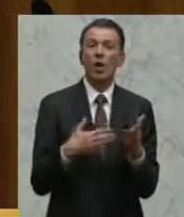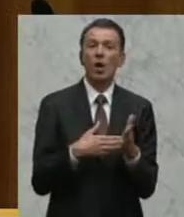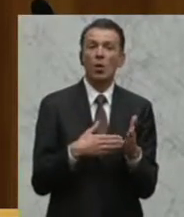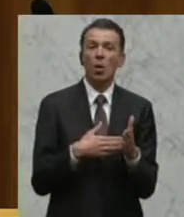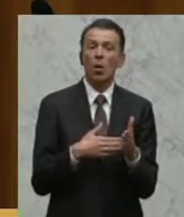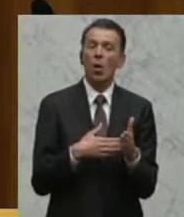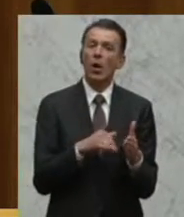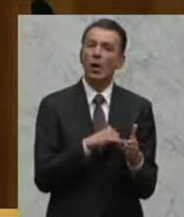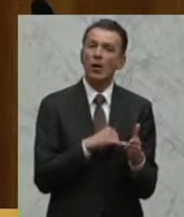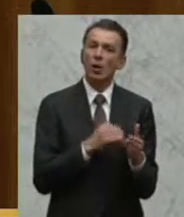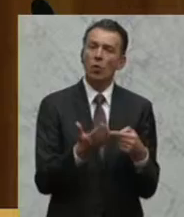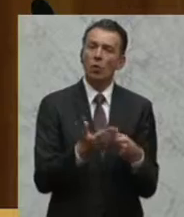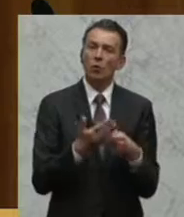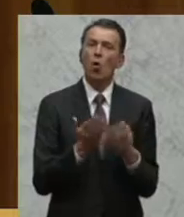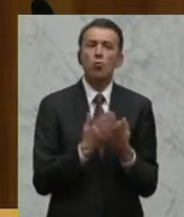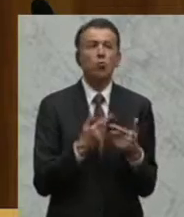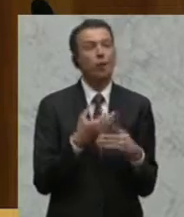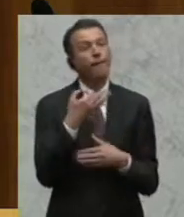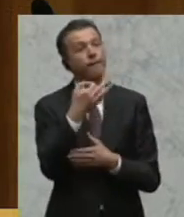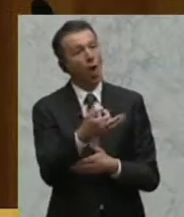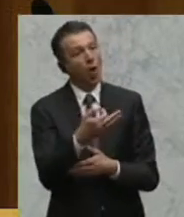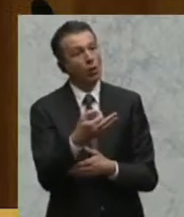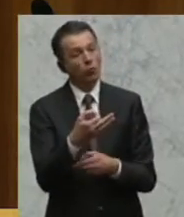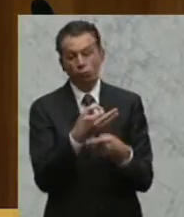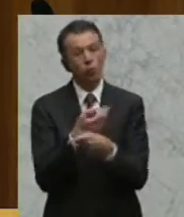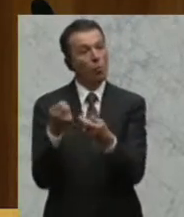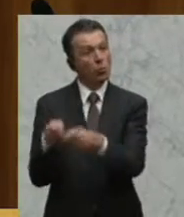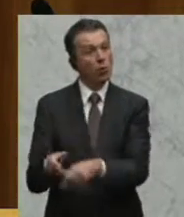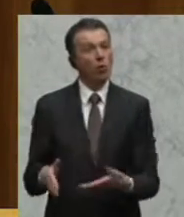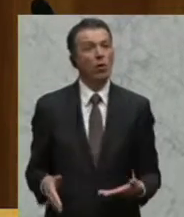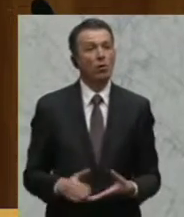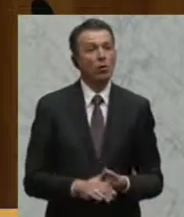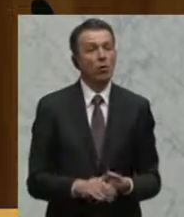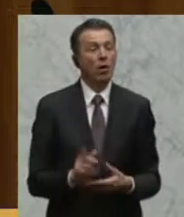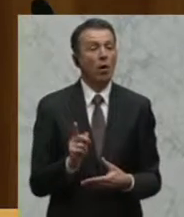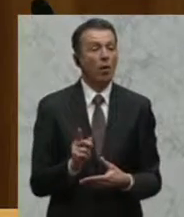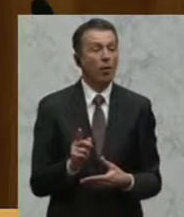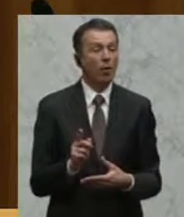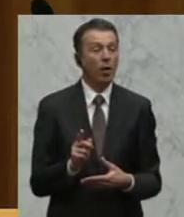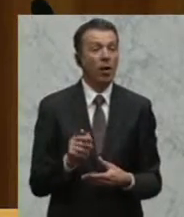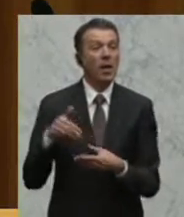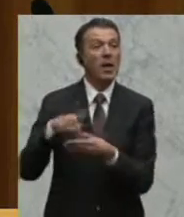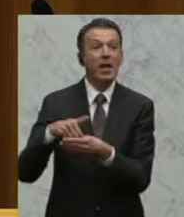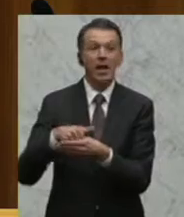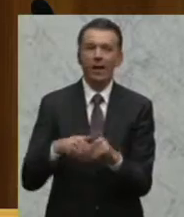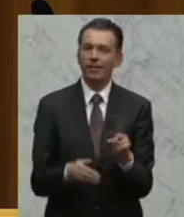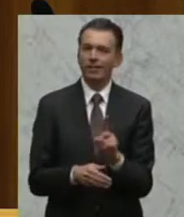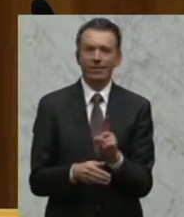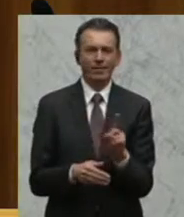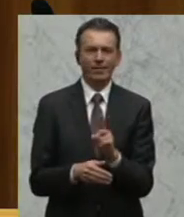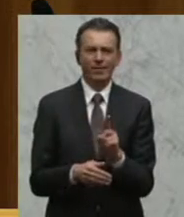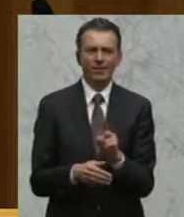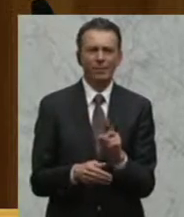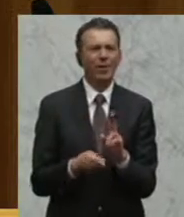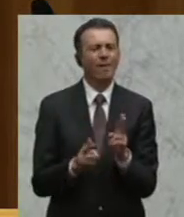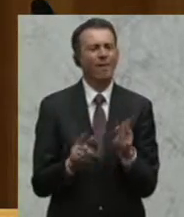den Hinweis, wir dürfen schon fragen über die Beschlüsse, die dort gefasst worden sind, nur kennen dürfen wir sie nicht. Ich frage mich schon, wie soll man